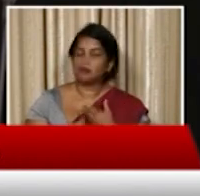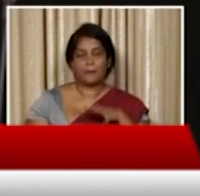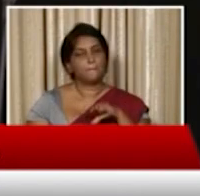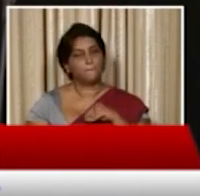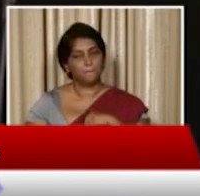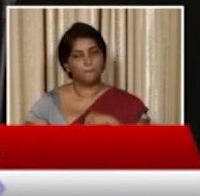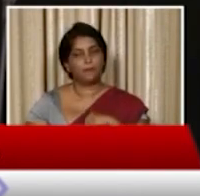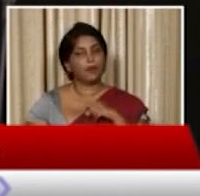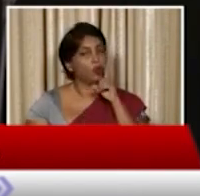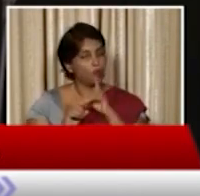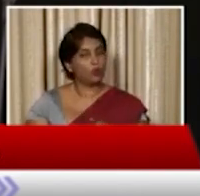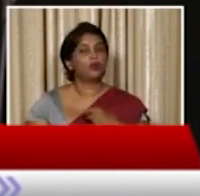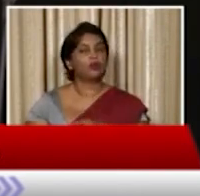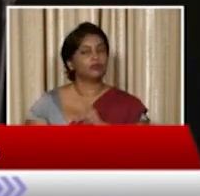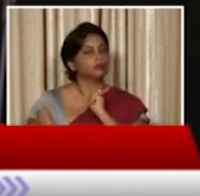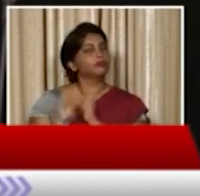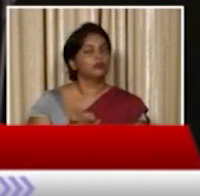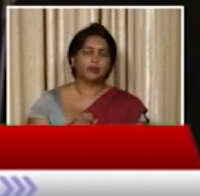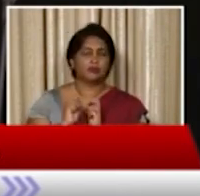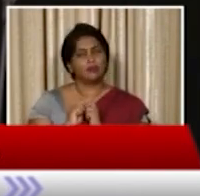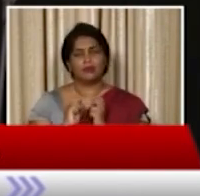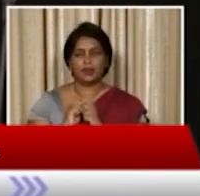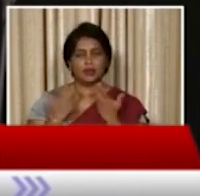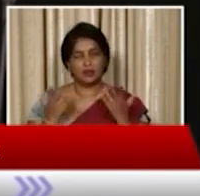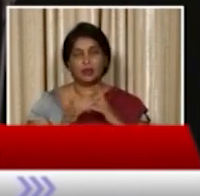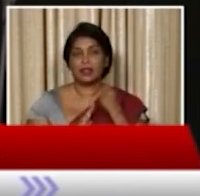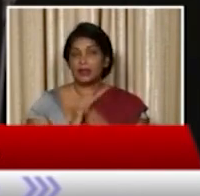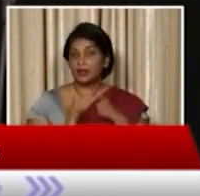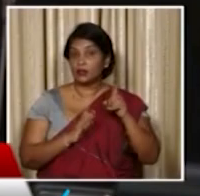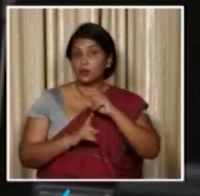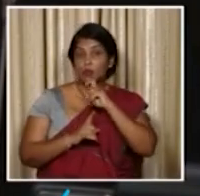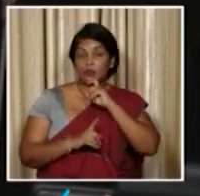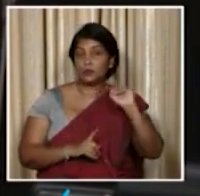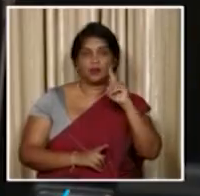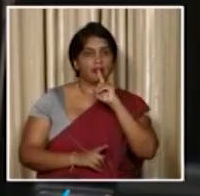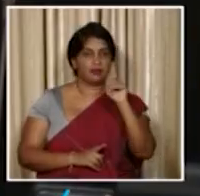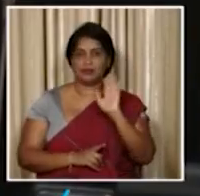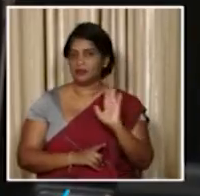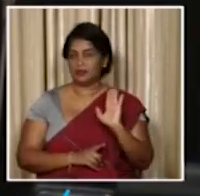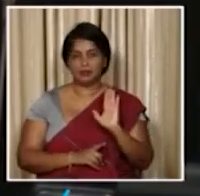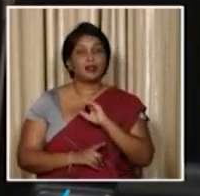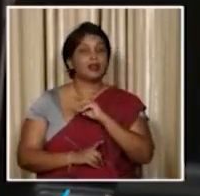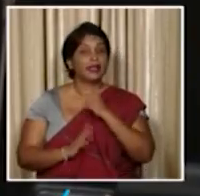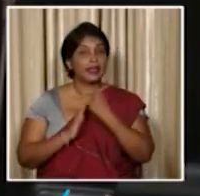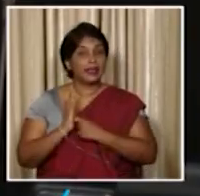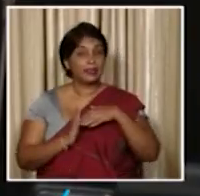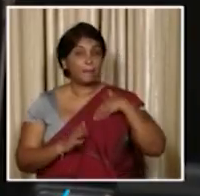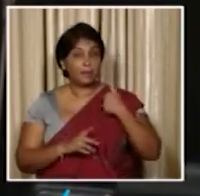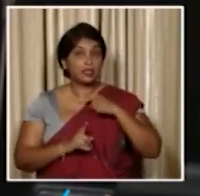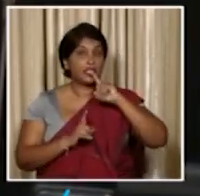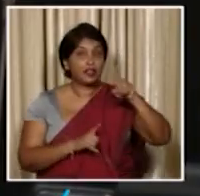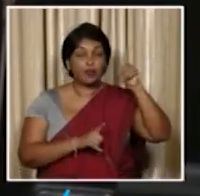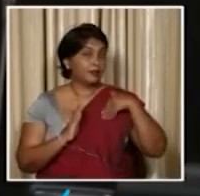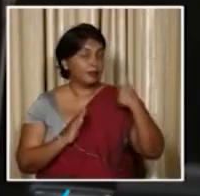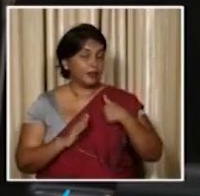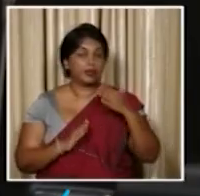එකඟයි මෙන්න මේ විදියට මේක වෙනස් කළත් කමක් නැහැ කියලා නැතුව නීතිපතිවරයා අධිකරණයට නියෝග දෙන්නෙත් නැහැ නීතිපතිවරයා කියන දේ කරන්න අධිකරණය